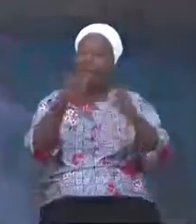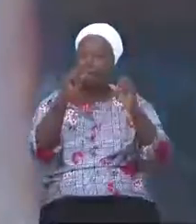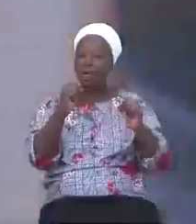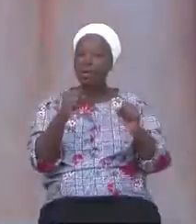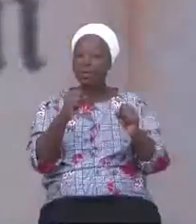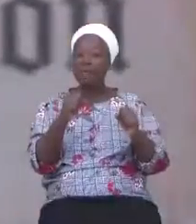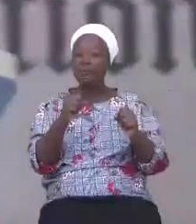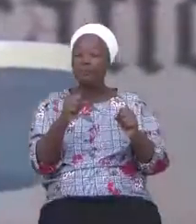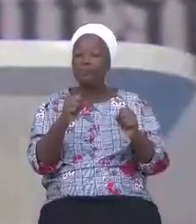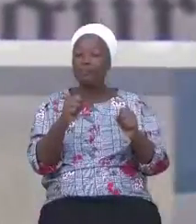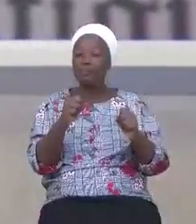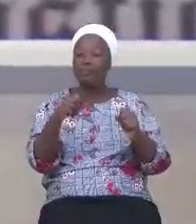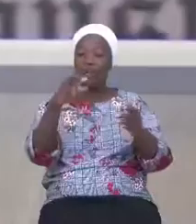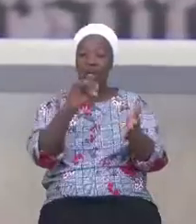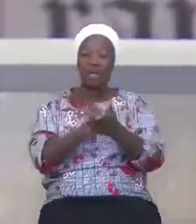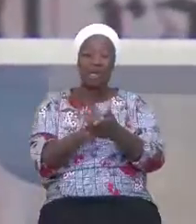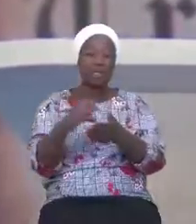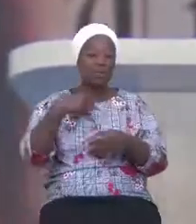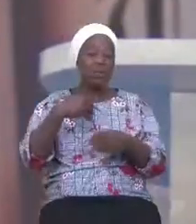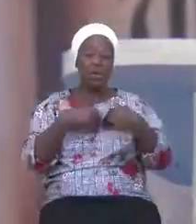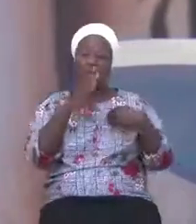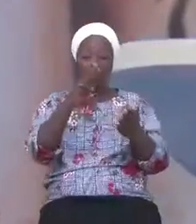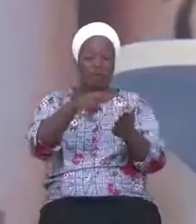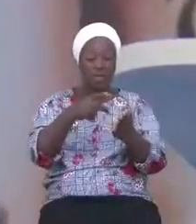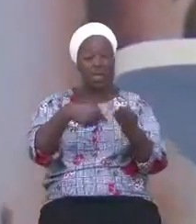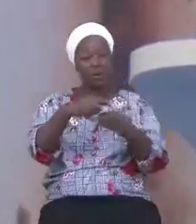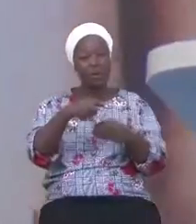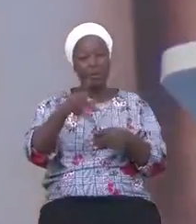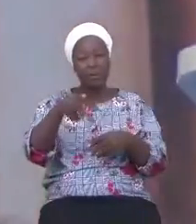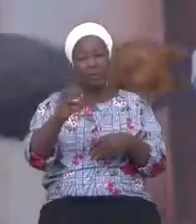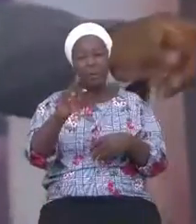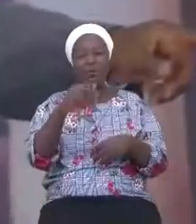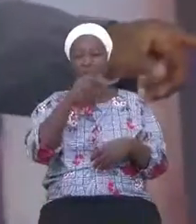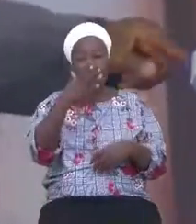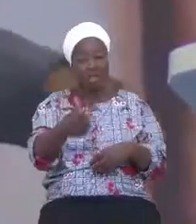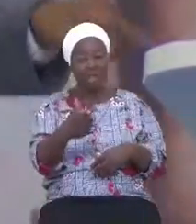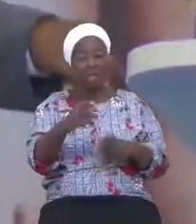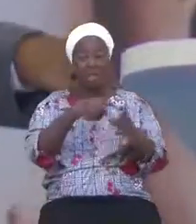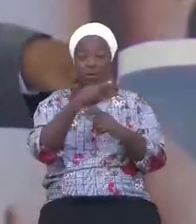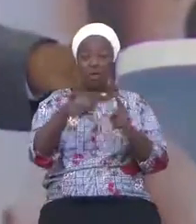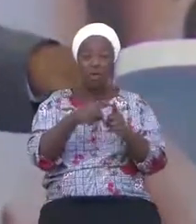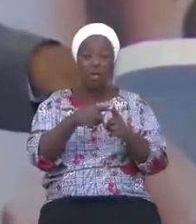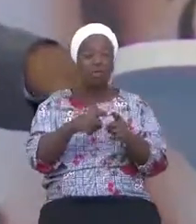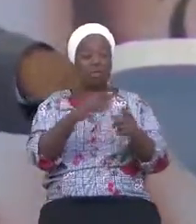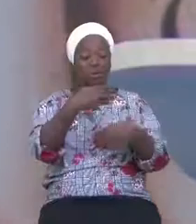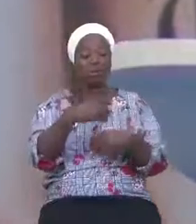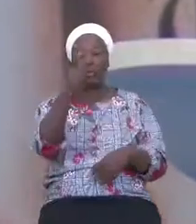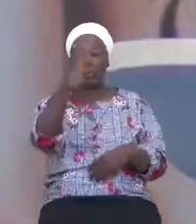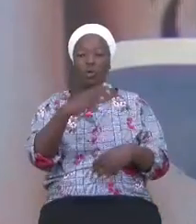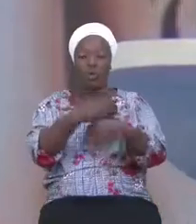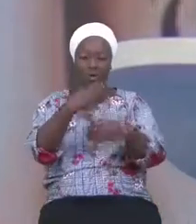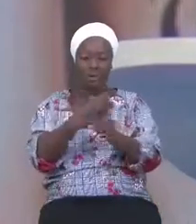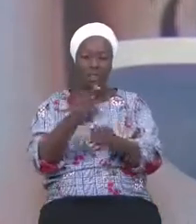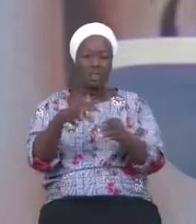puissance dont nous lisons, Pierre n'était pas là lorsque Dieu a créé le